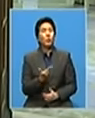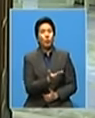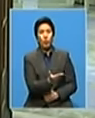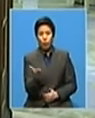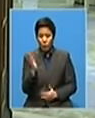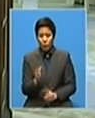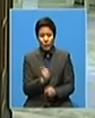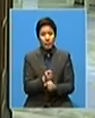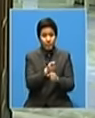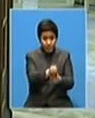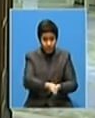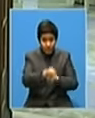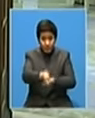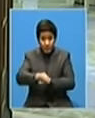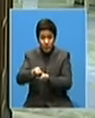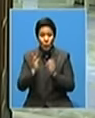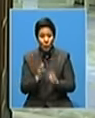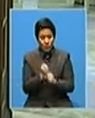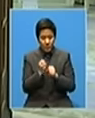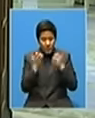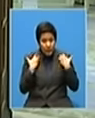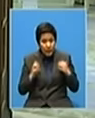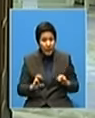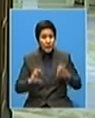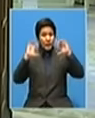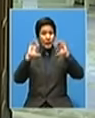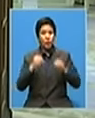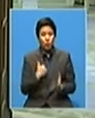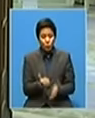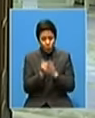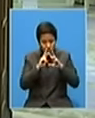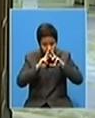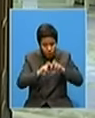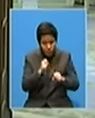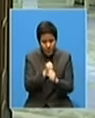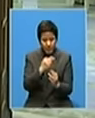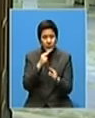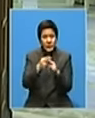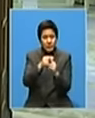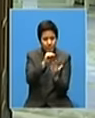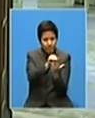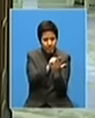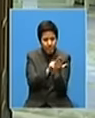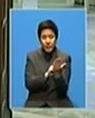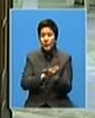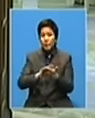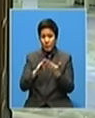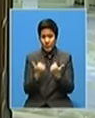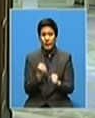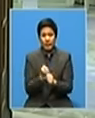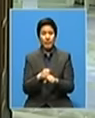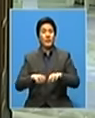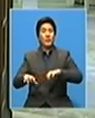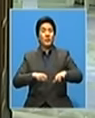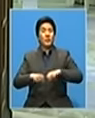ากพี่น้องเกษตรกรและเจ้าที่รัฐนะครับช่วยกันสำรวจช่วยกันจัดทำบัญชีให้เรียบร้อยขณะนี้ก็อยู่ในห่วงการดำเนินการ